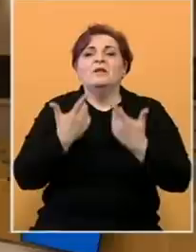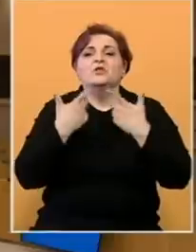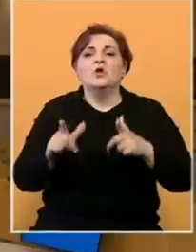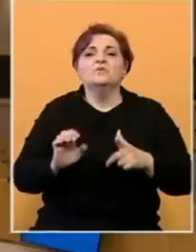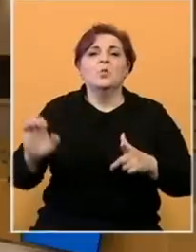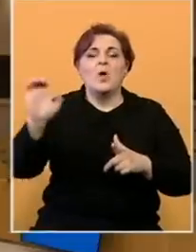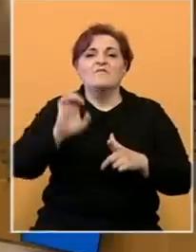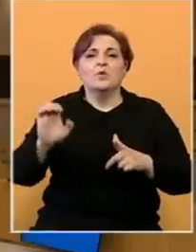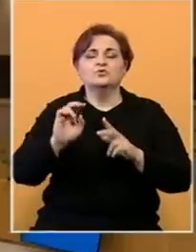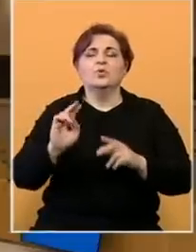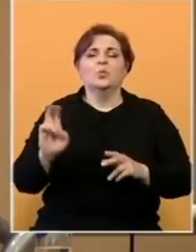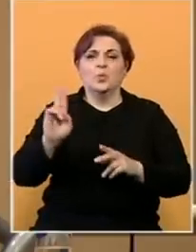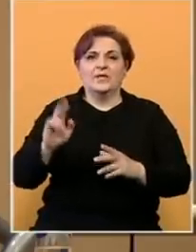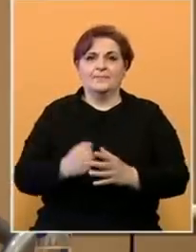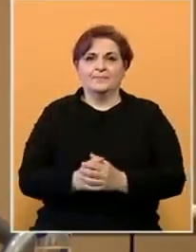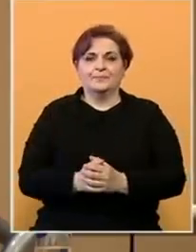uniji.